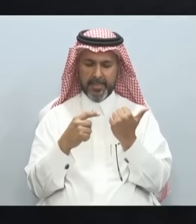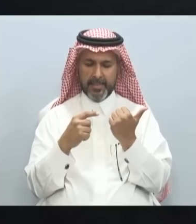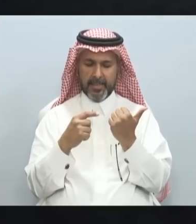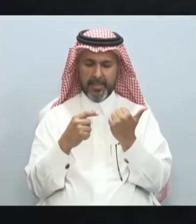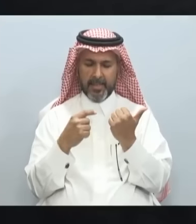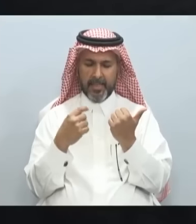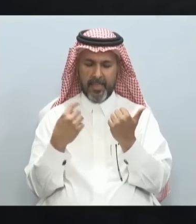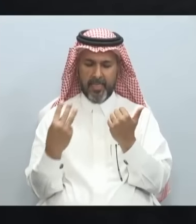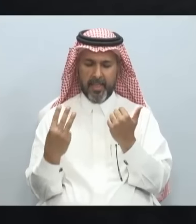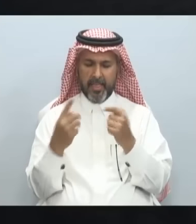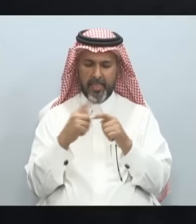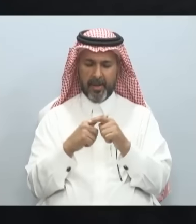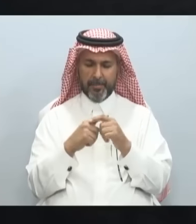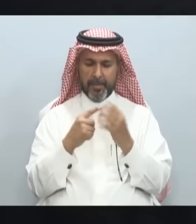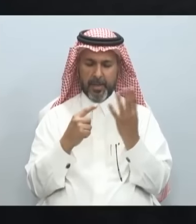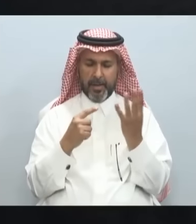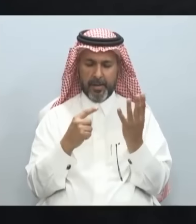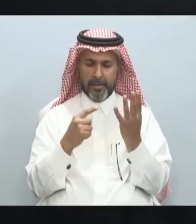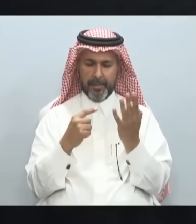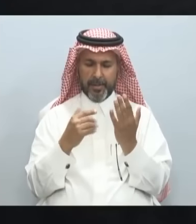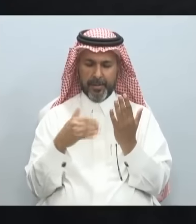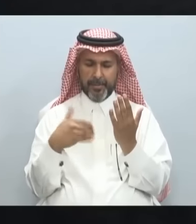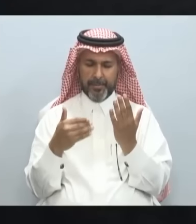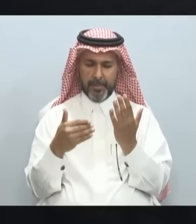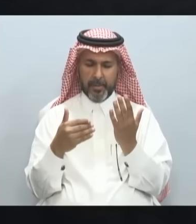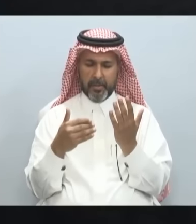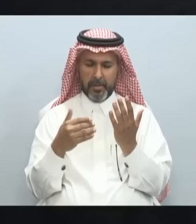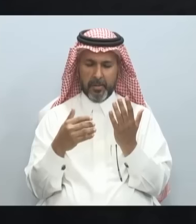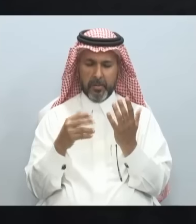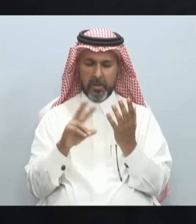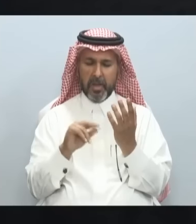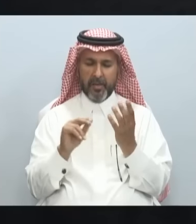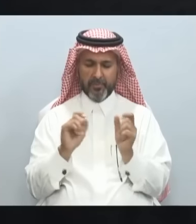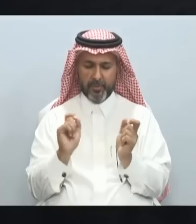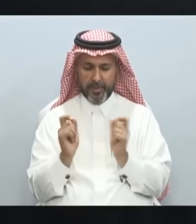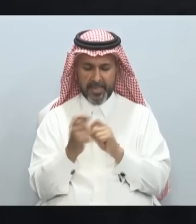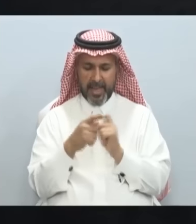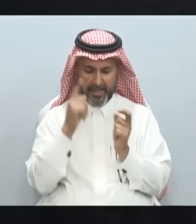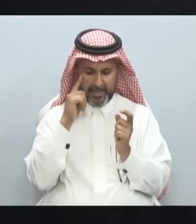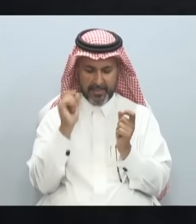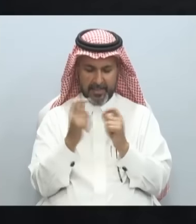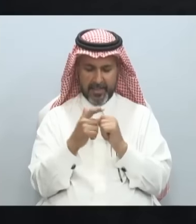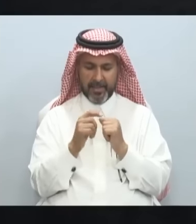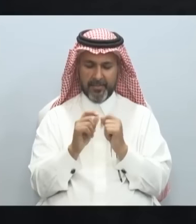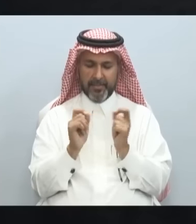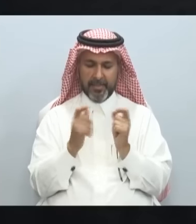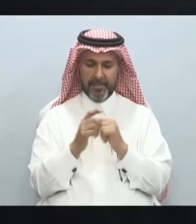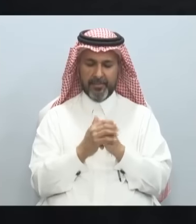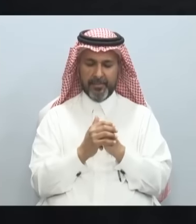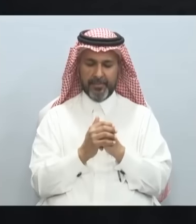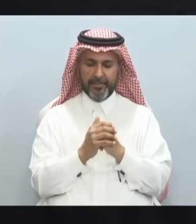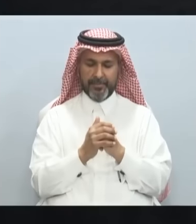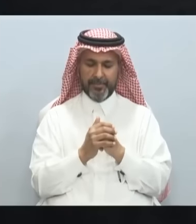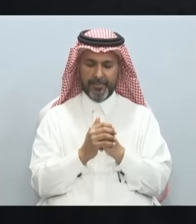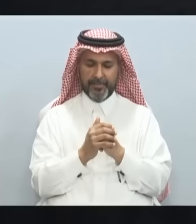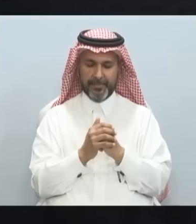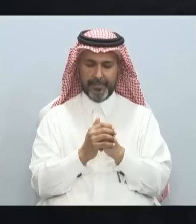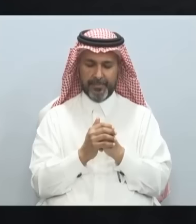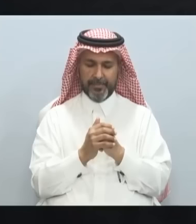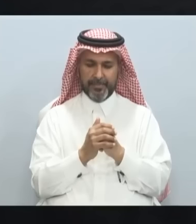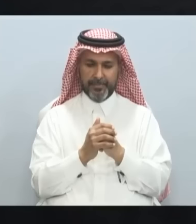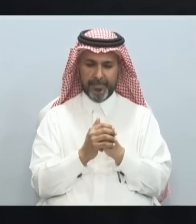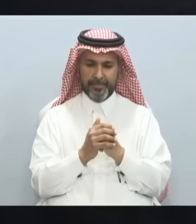ثلاثه ضرب اربعه كذلك اربعه ضرب ثلاثه سته ضرب اثنين